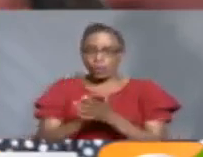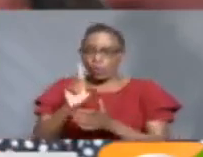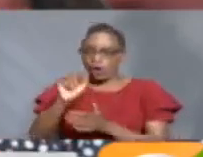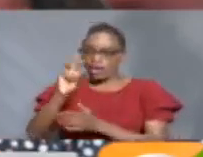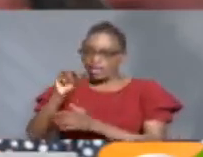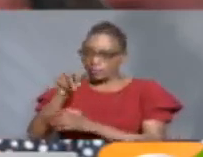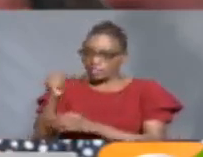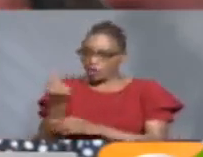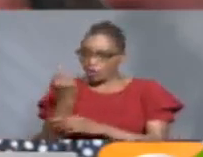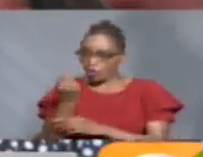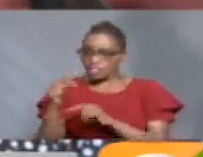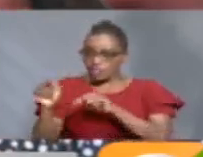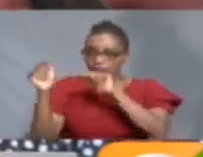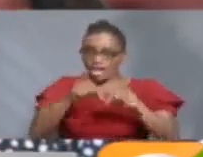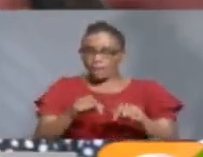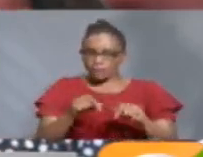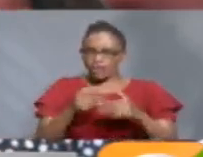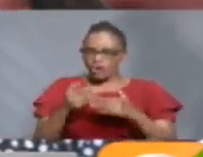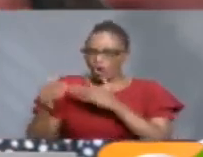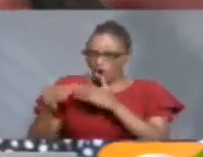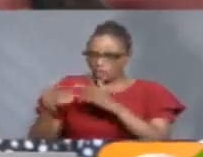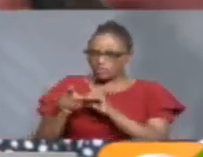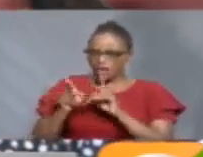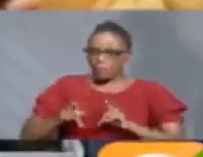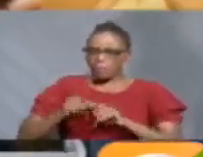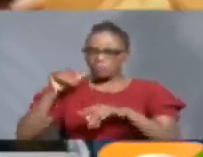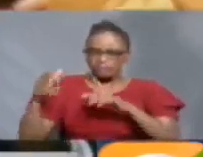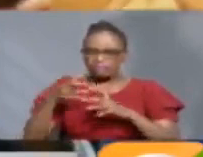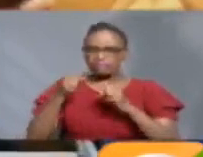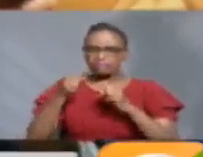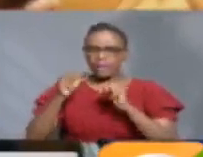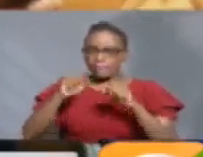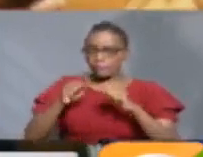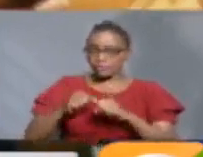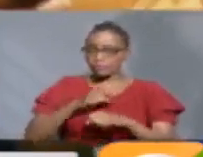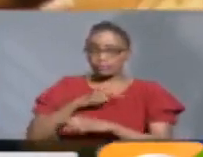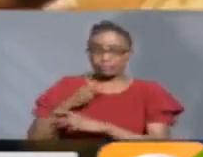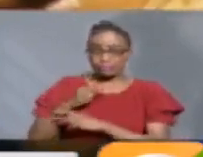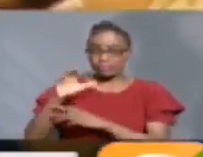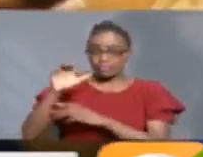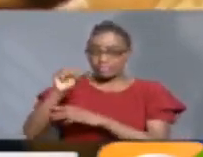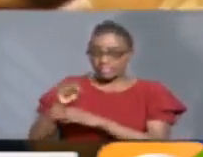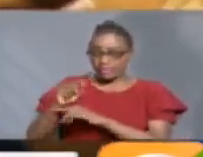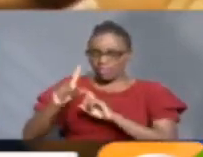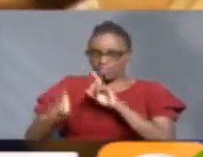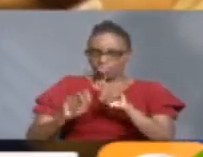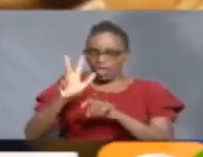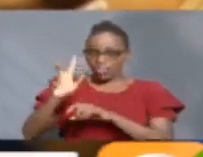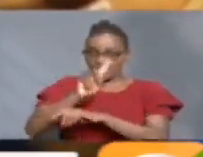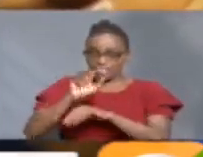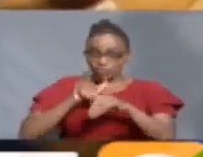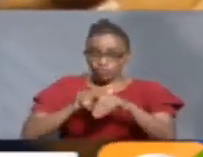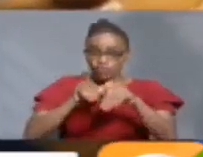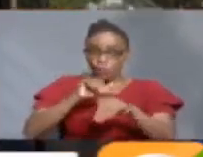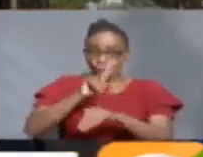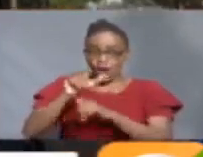yake ndio wamejitoa, karibu wanaji, karibu wanaweza shika transform. Waziri Rotich aliyohojiwa kwa siku tatu mfululizo kufuatia